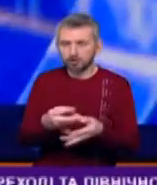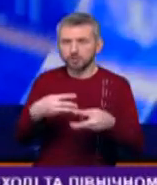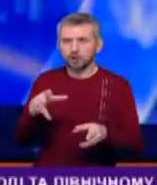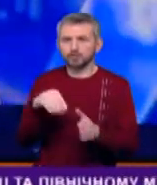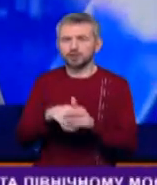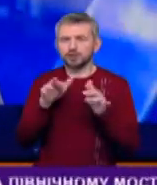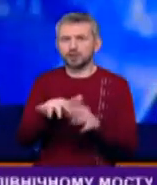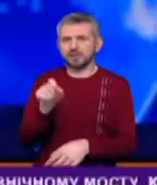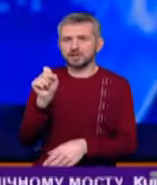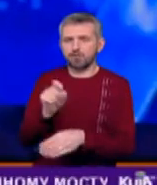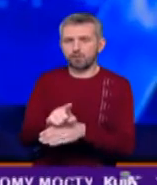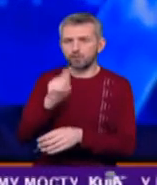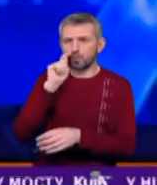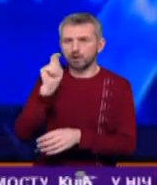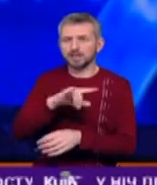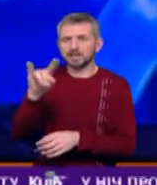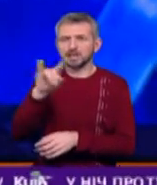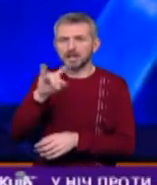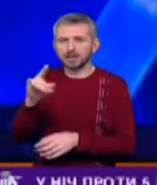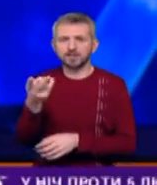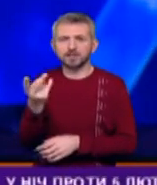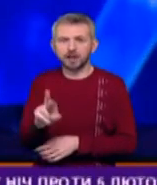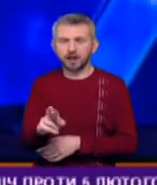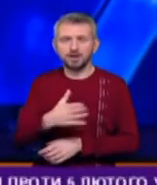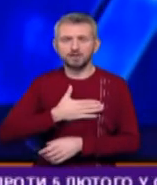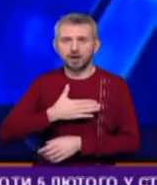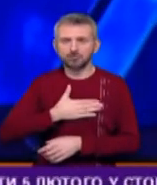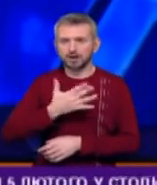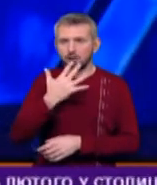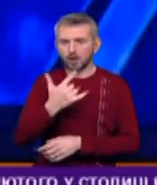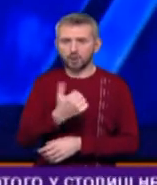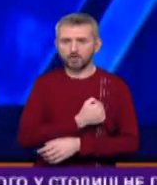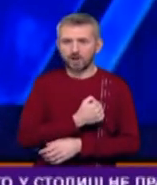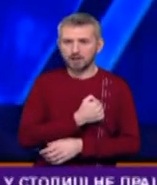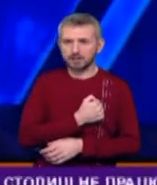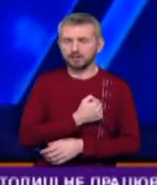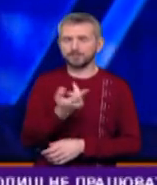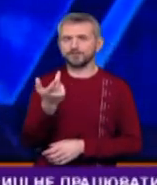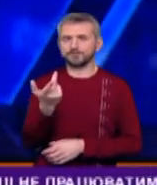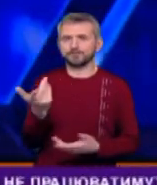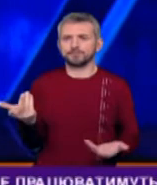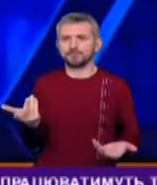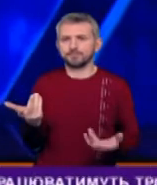справ замовило українські літаки для наших Національної гвардії,